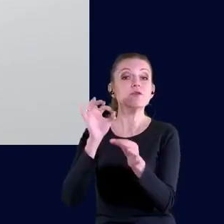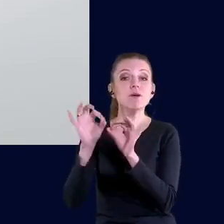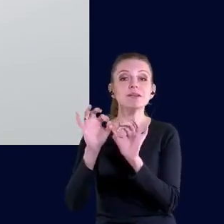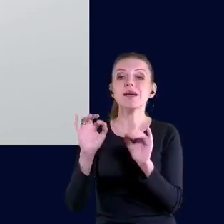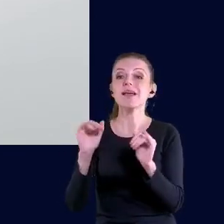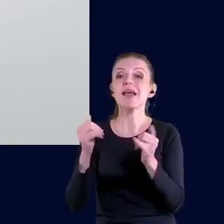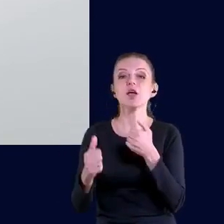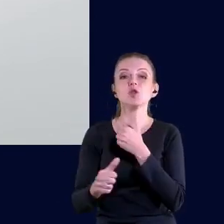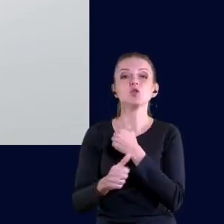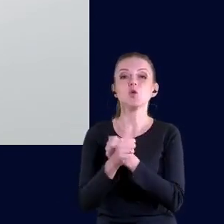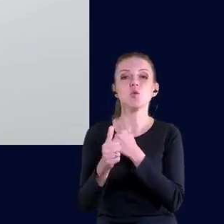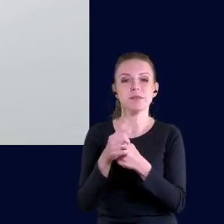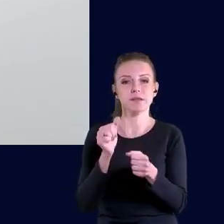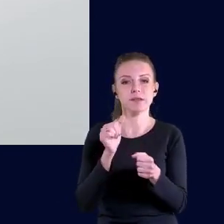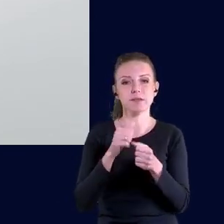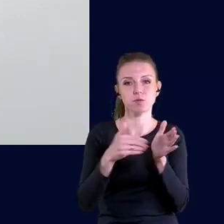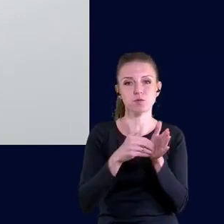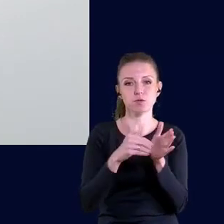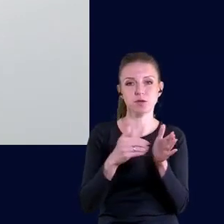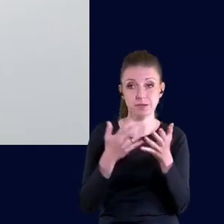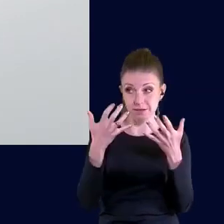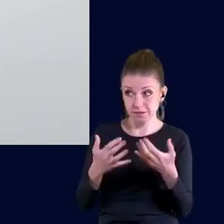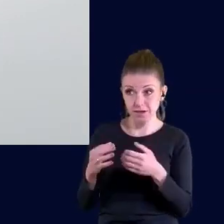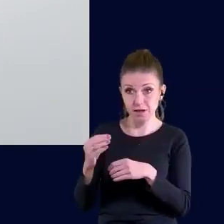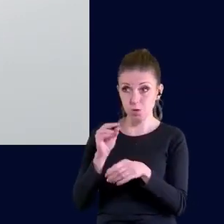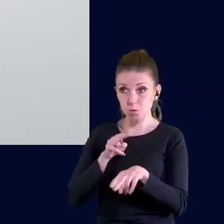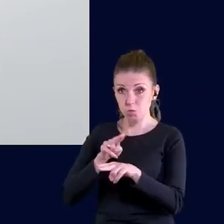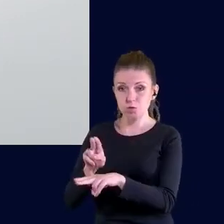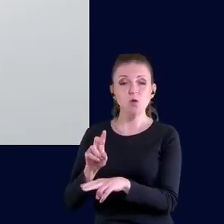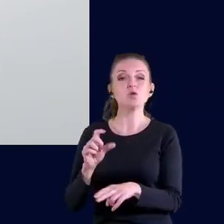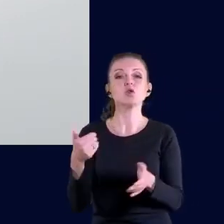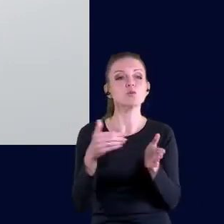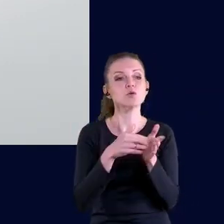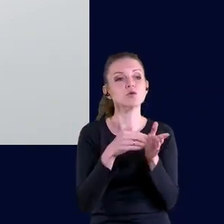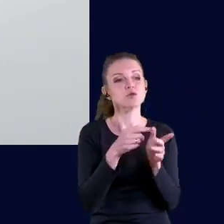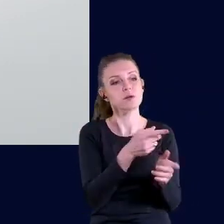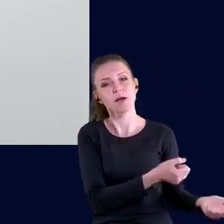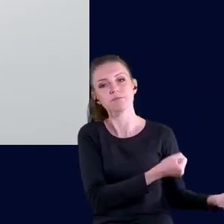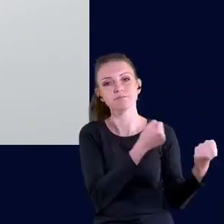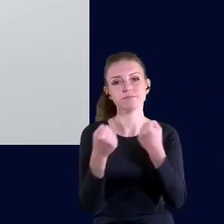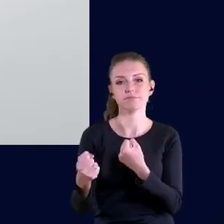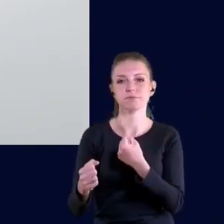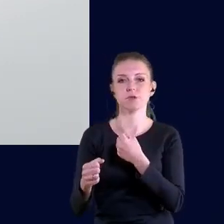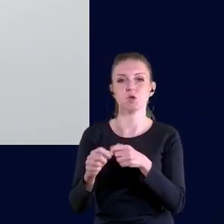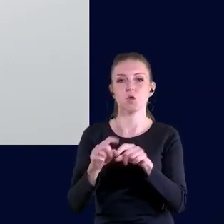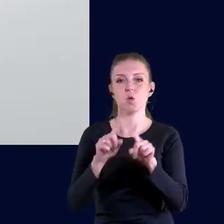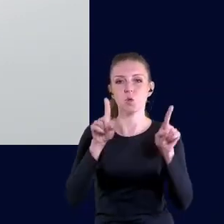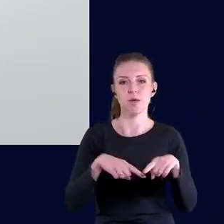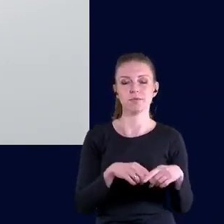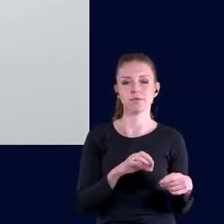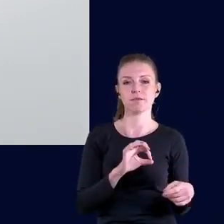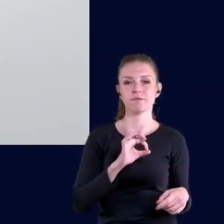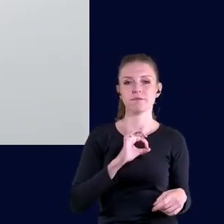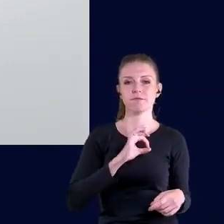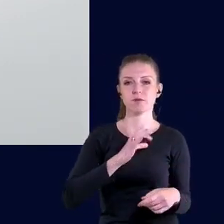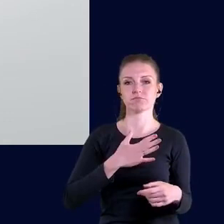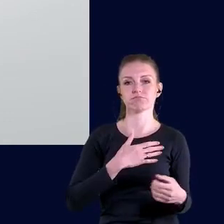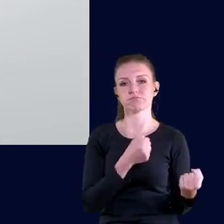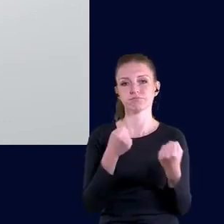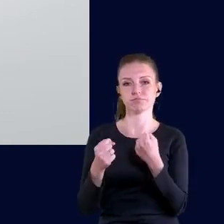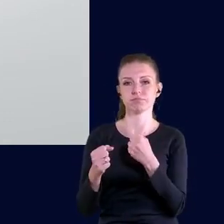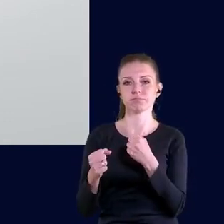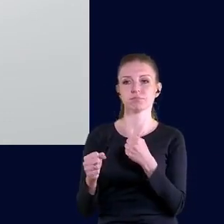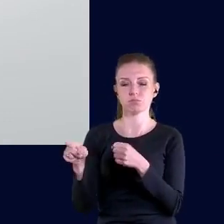wziąć udział jest zawarta na stronie biblioteki Krakowskiej Akademii oczywiście specjalnej zakładce które już